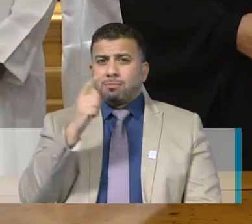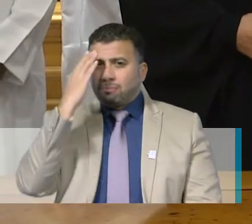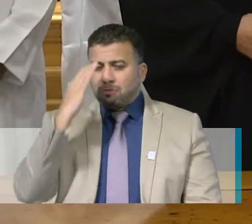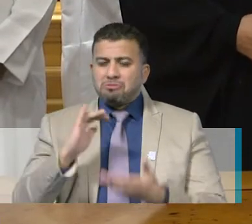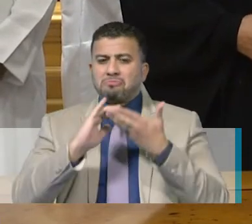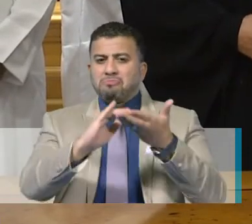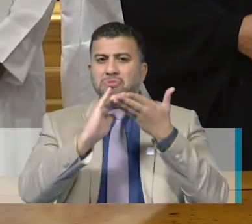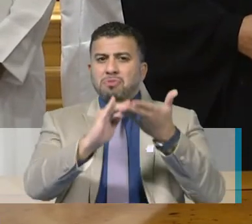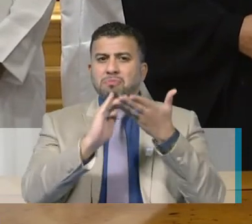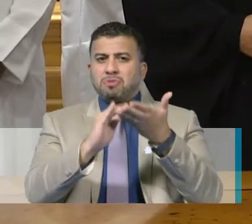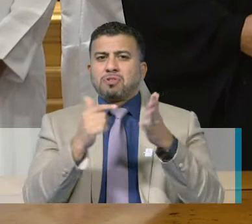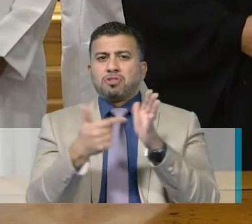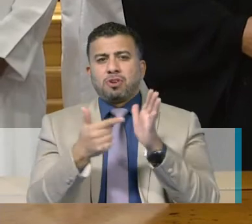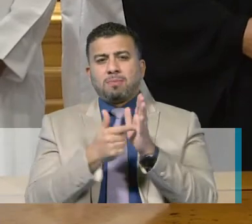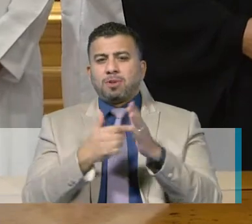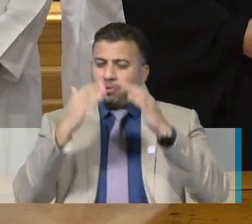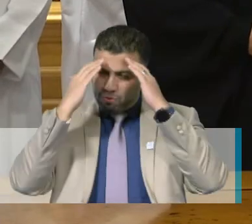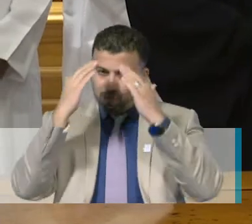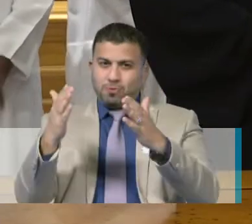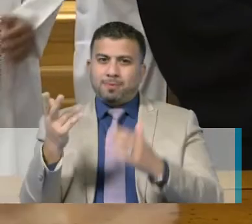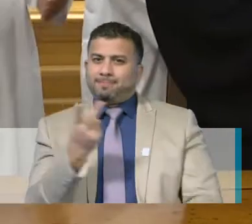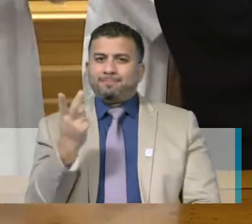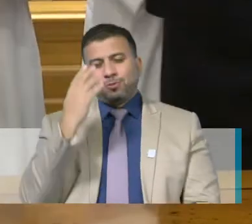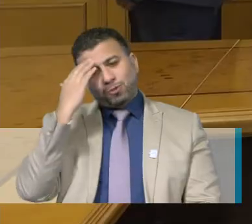والتسهيلات التي قدمها كذلك، وشكرا.